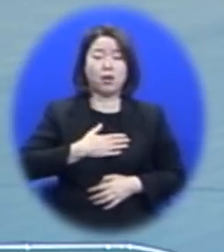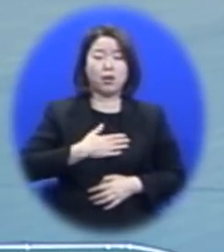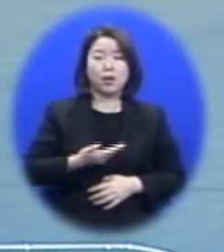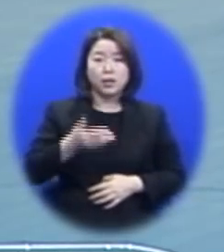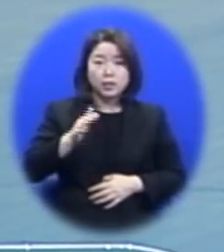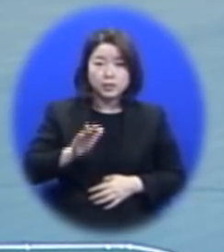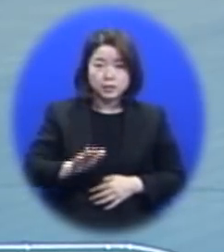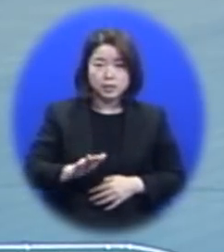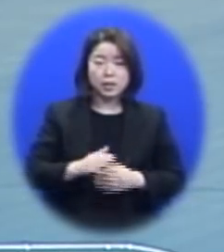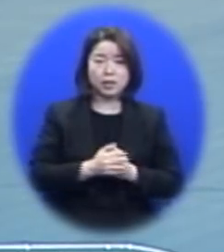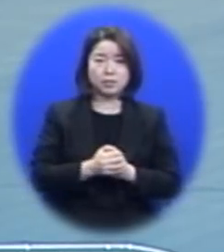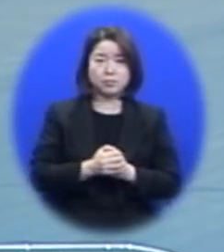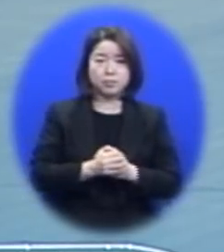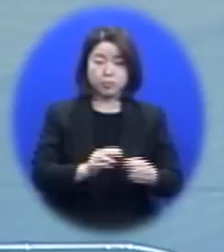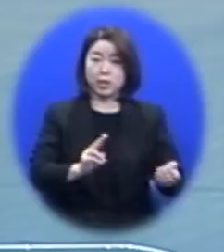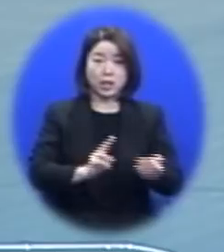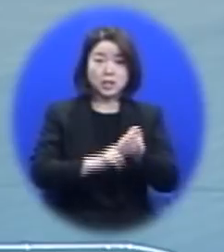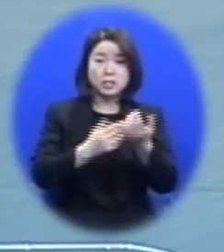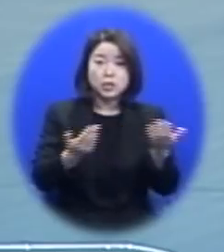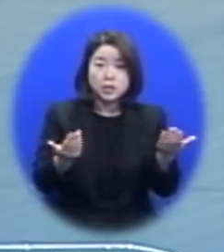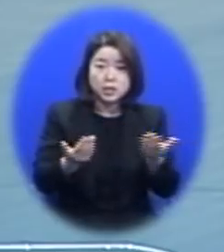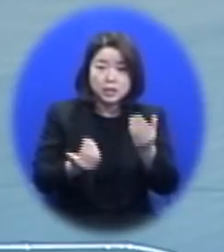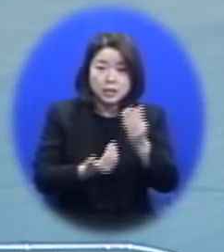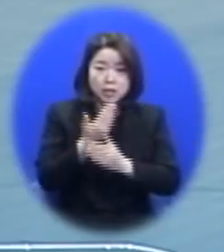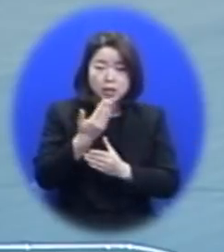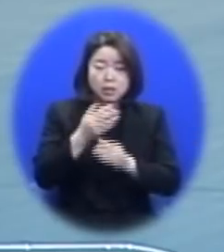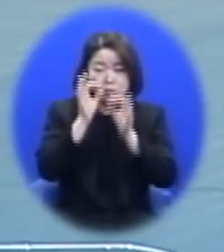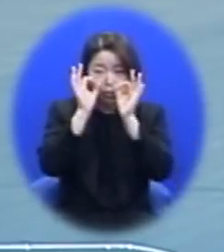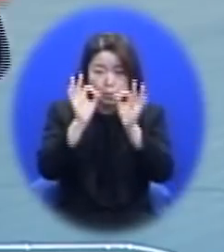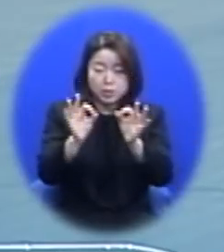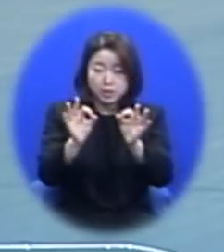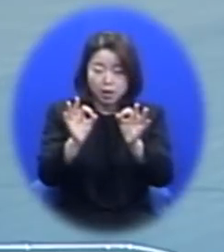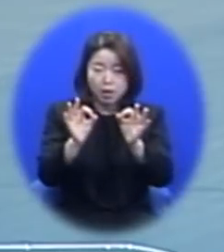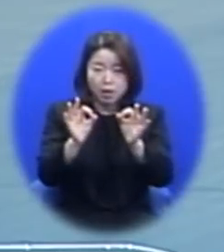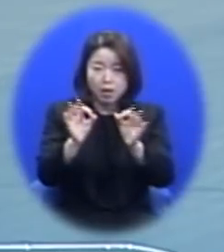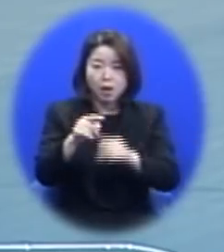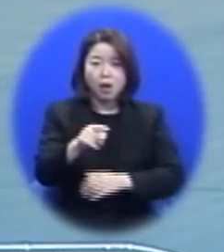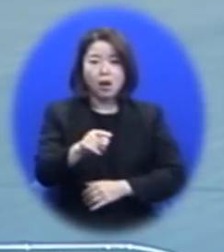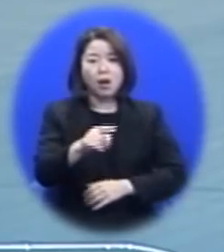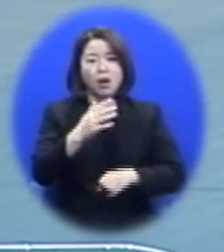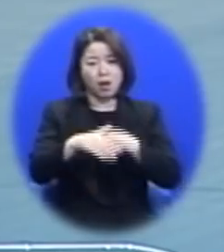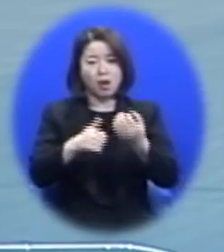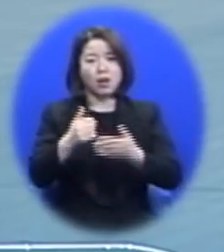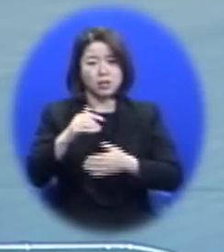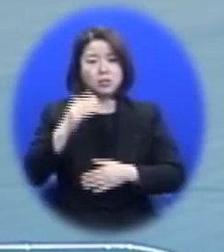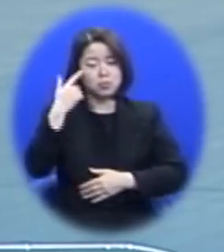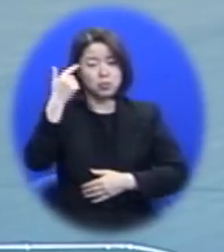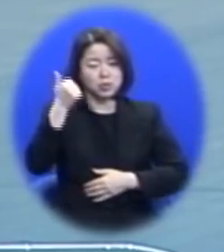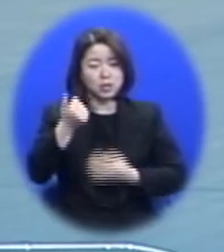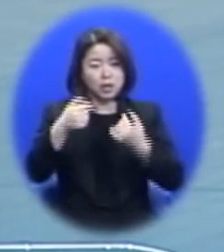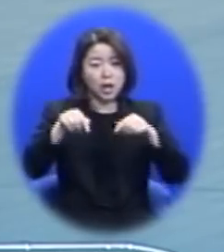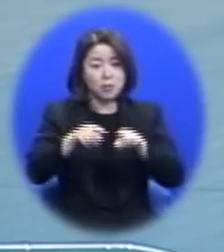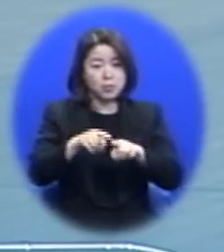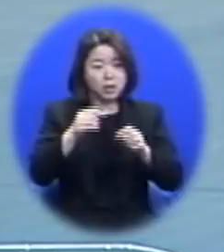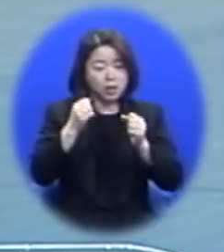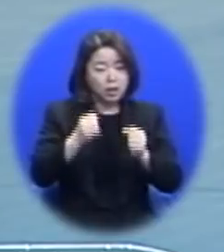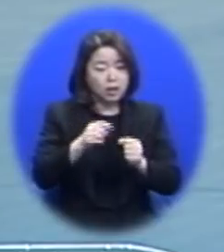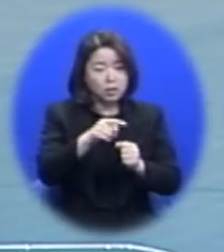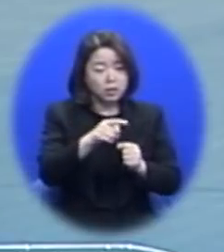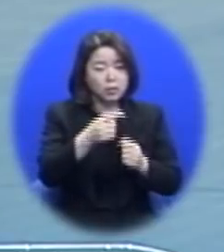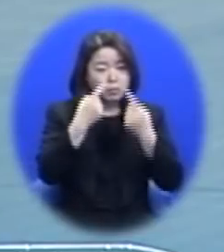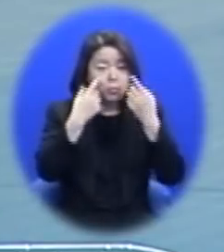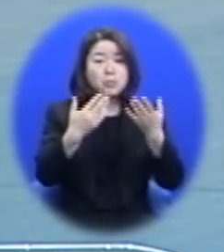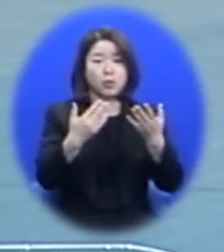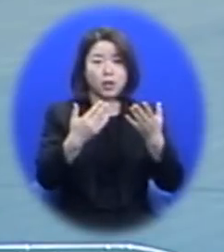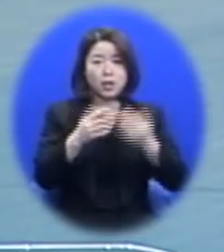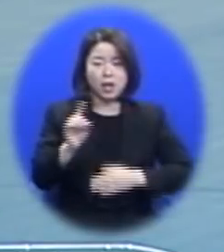근데 기적이 일어나는 걸 보니까 하나님이 우리 목사님과 함께 하시는 게 분명하다고. 아무리